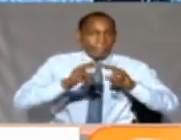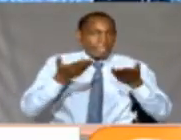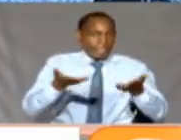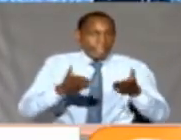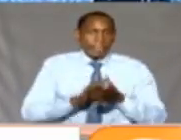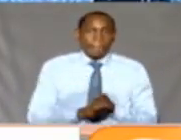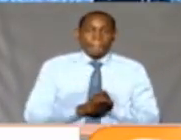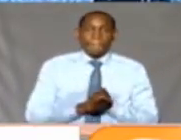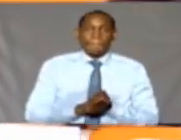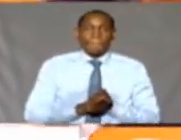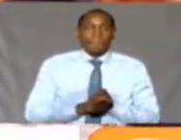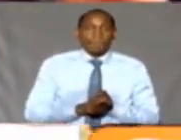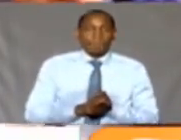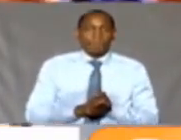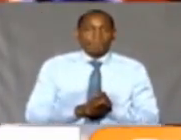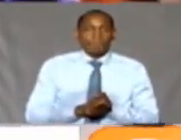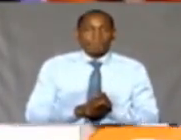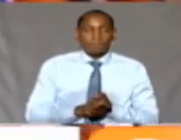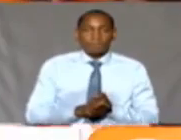sasa.